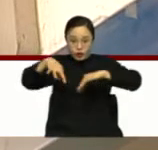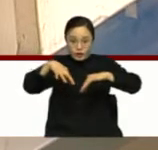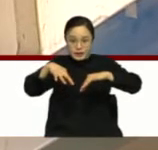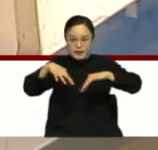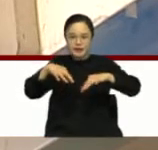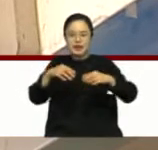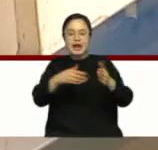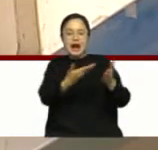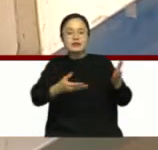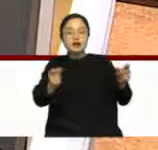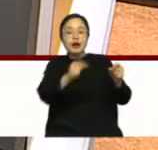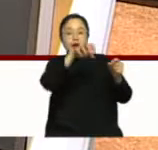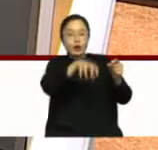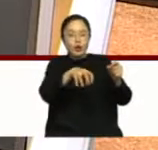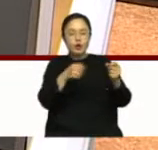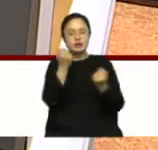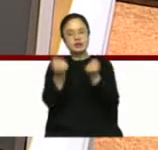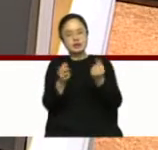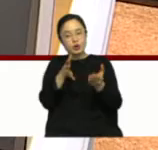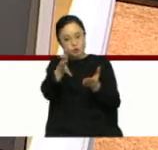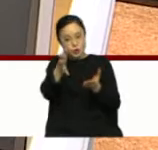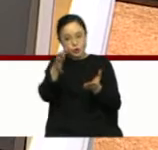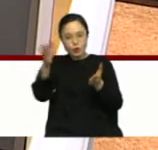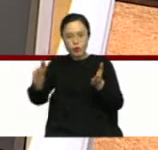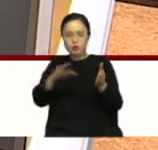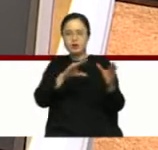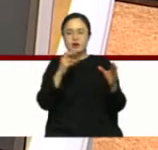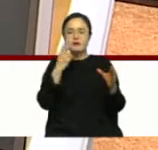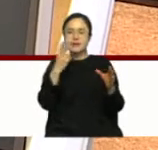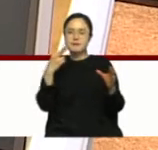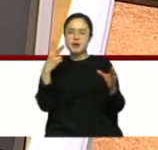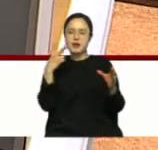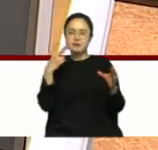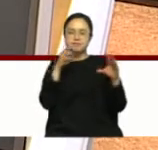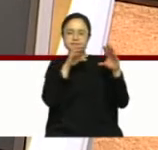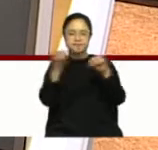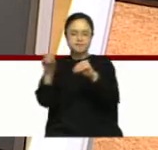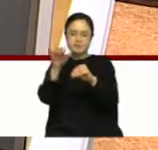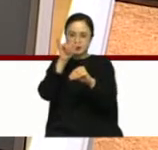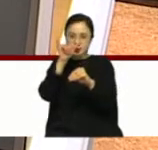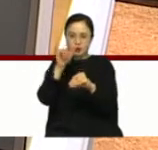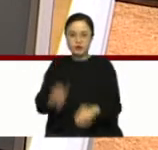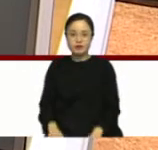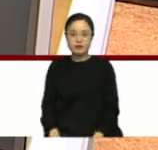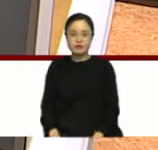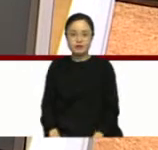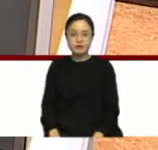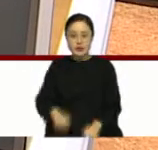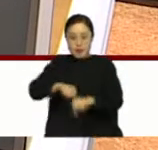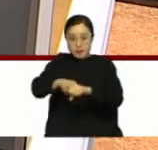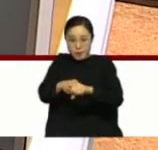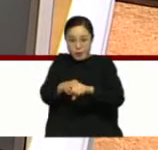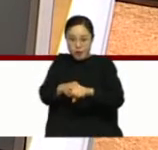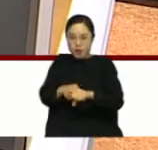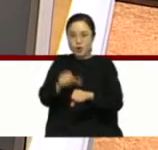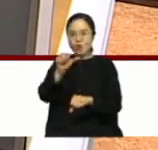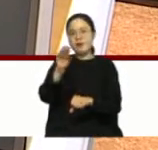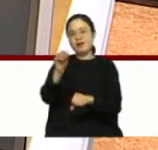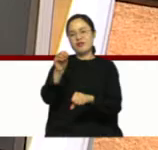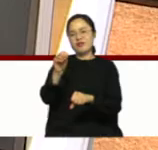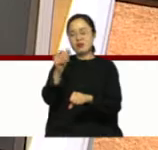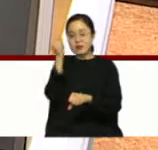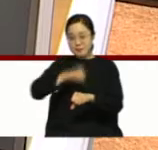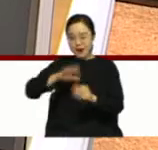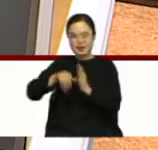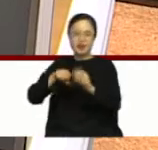없게 되며 오는 2월 계도기간을 거쳐 5월부터는 적발될 경우 5만원의 과태료를 부과할 계획입니다